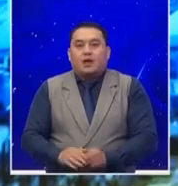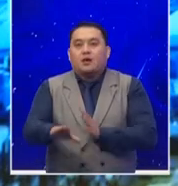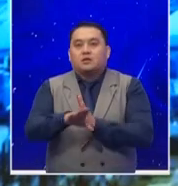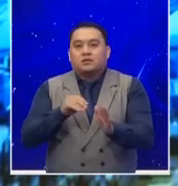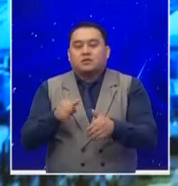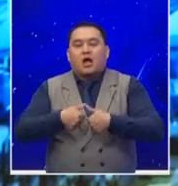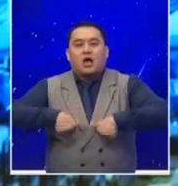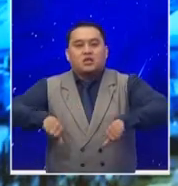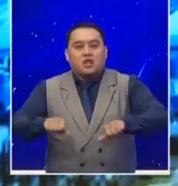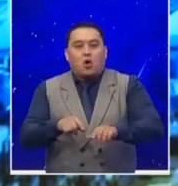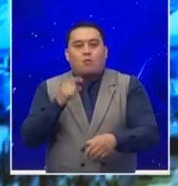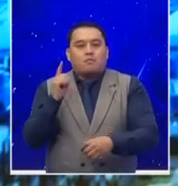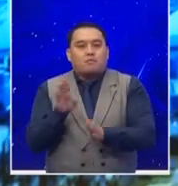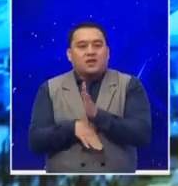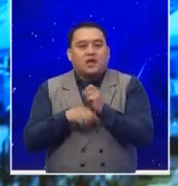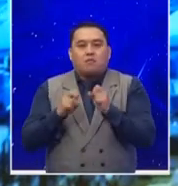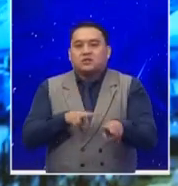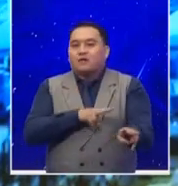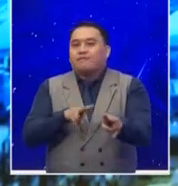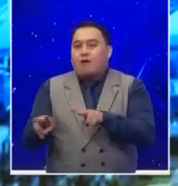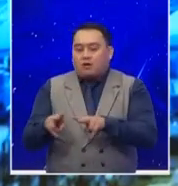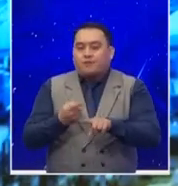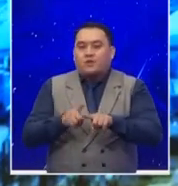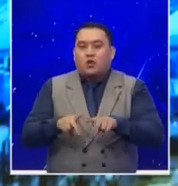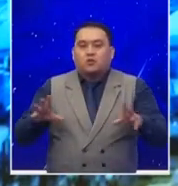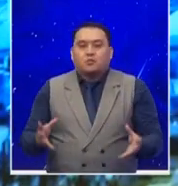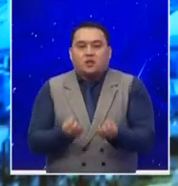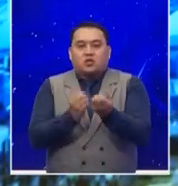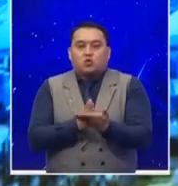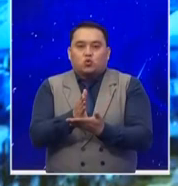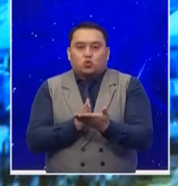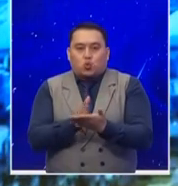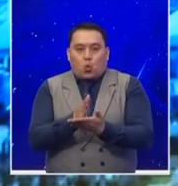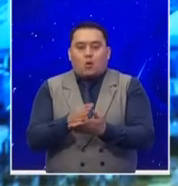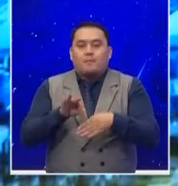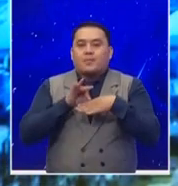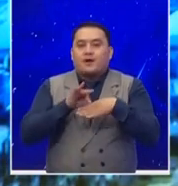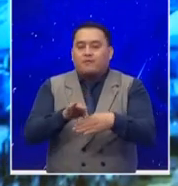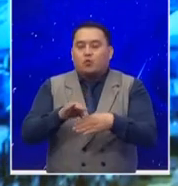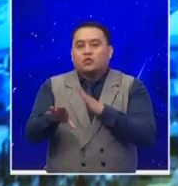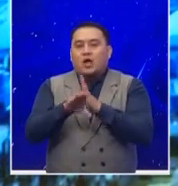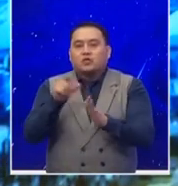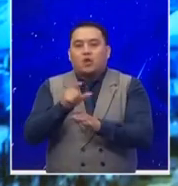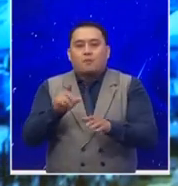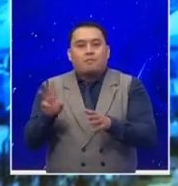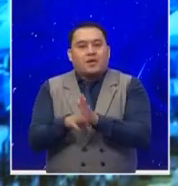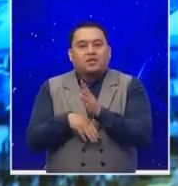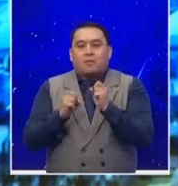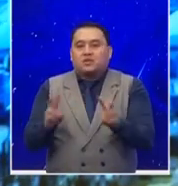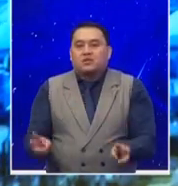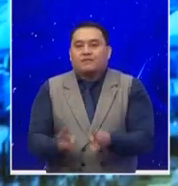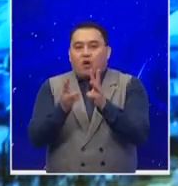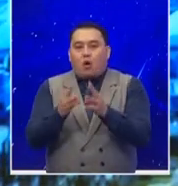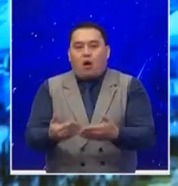Сайлау учаскелерінің қауіпсіздігі қадағалауда. Төтенше жағдайлар департаменті қызметкерлері сайлау өтетін орындарда өрт қауіпсіздігіне